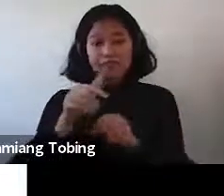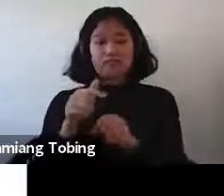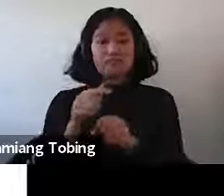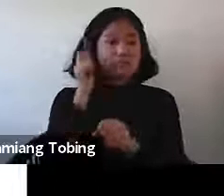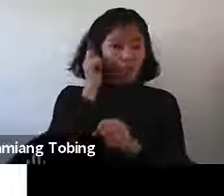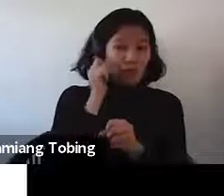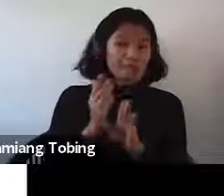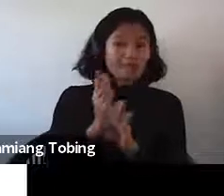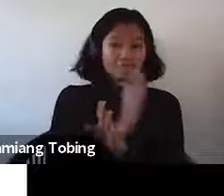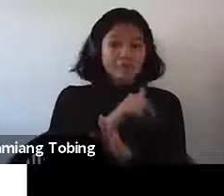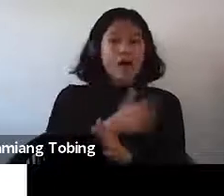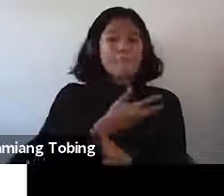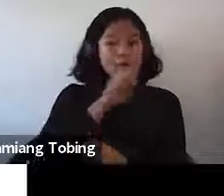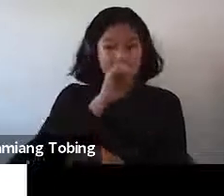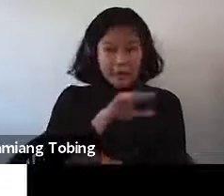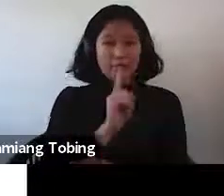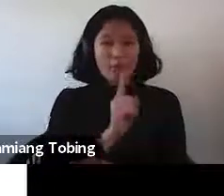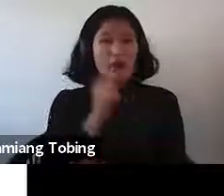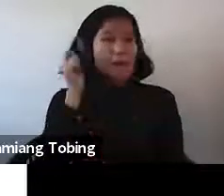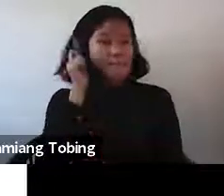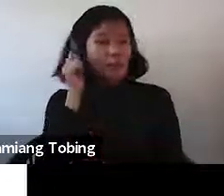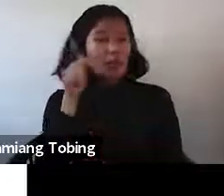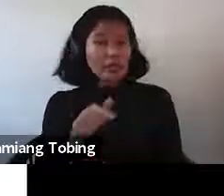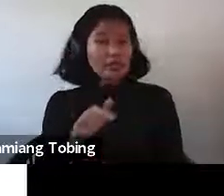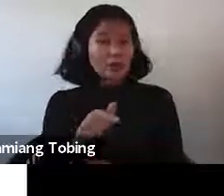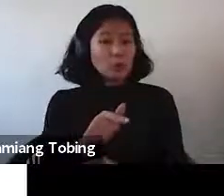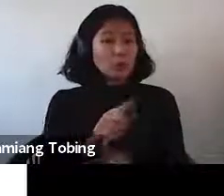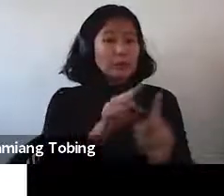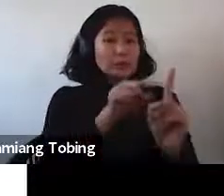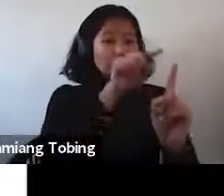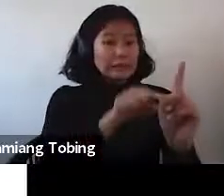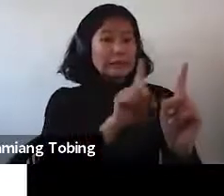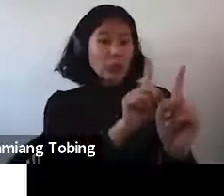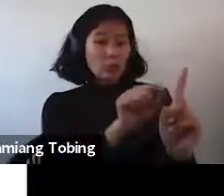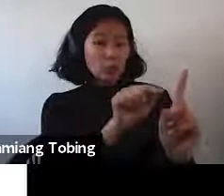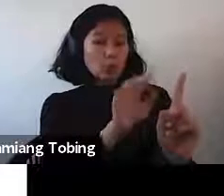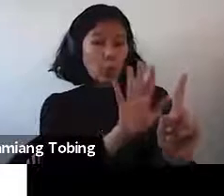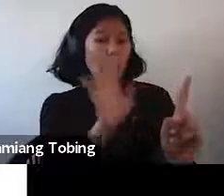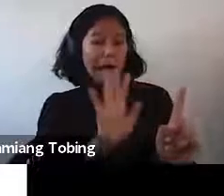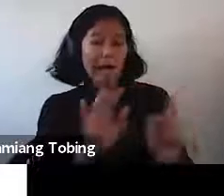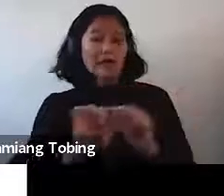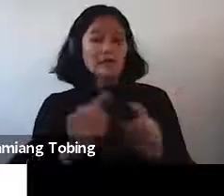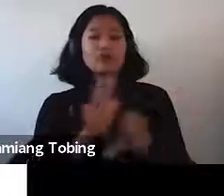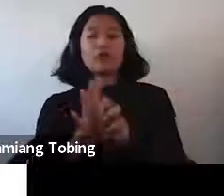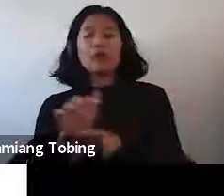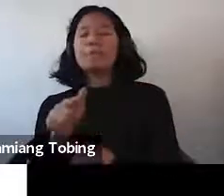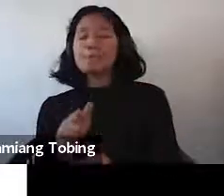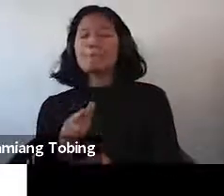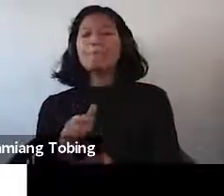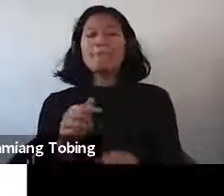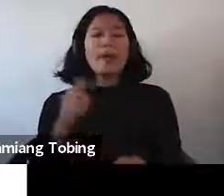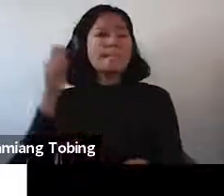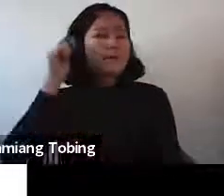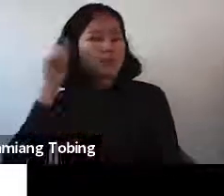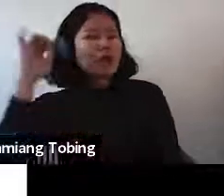saya sampaikan di sini bahwa perempuan itu bukan entitas tunggal. Dalam arti kata, kalau kita misalnya mengatakan tentang perempuan